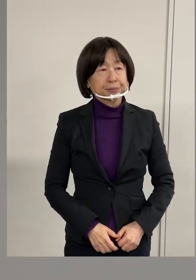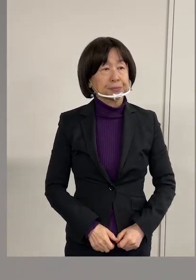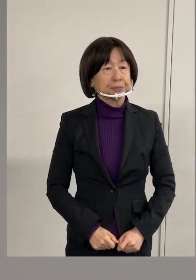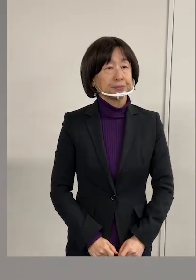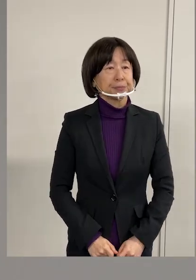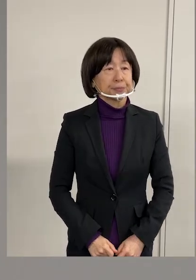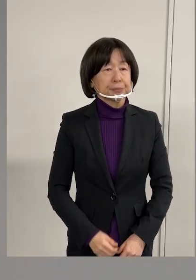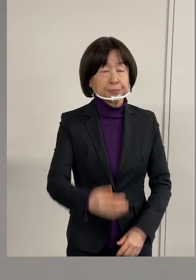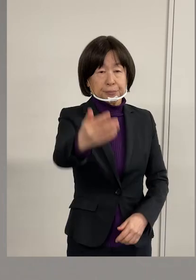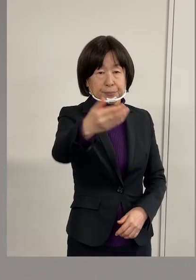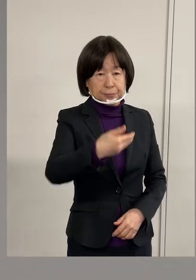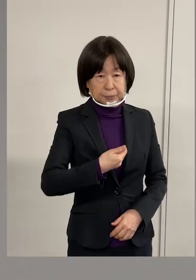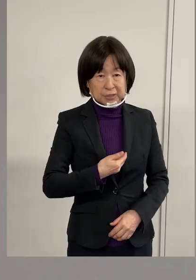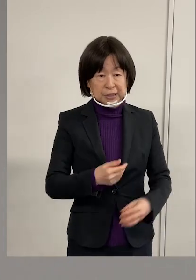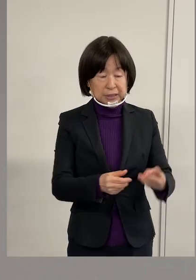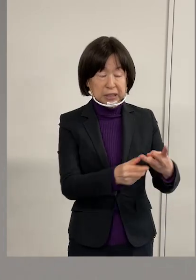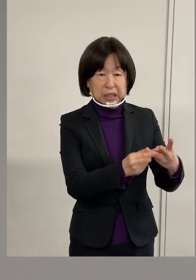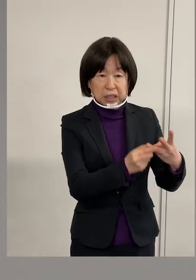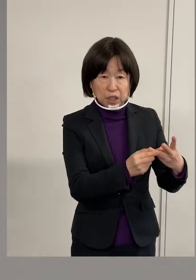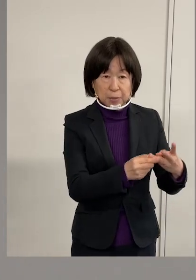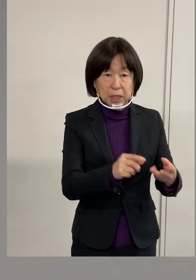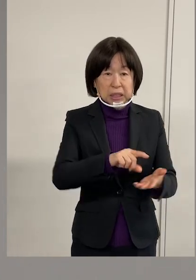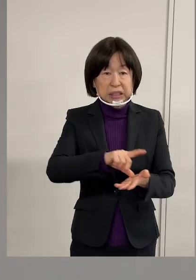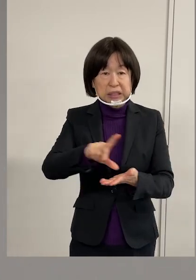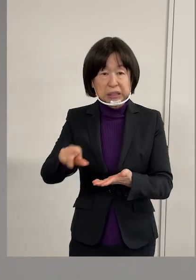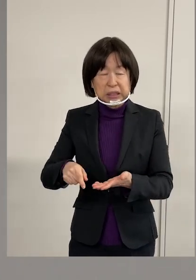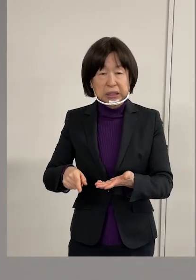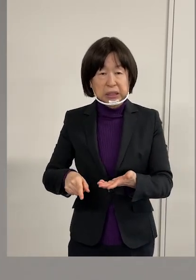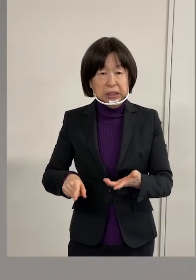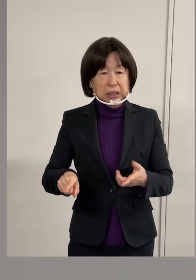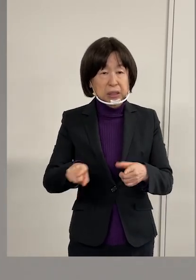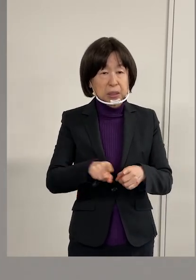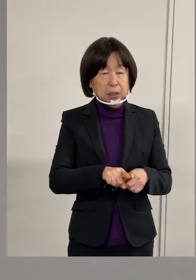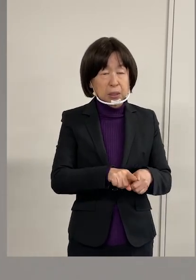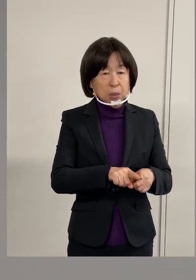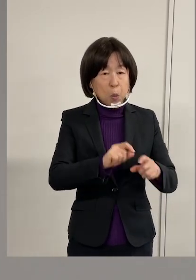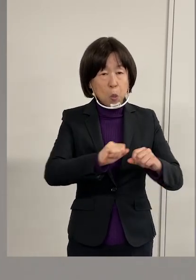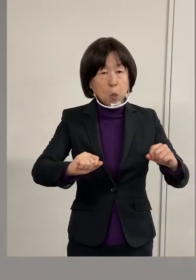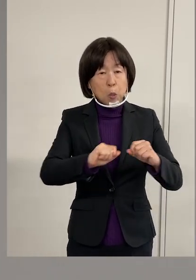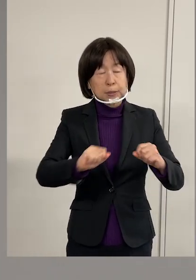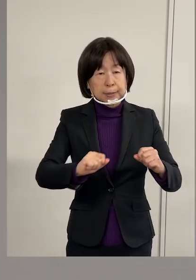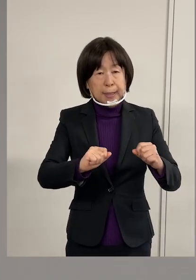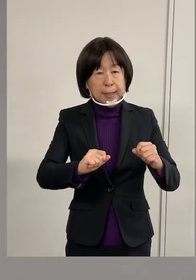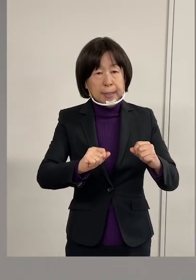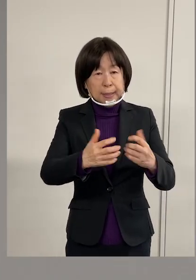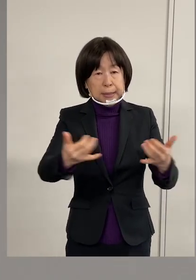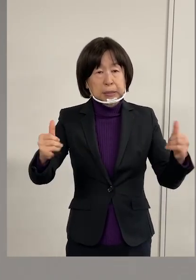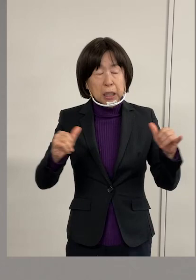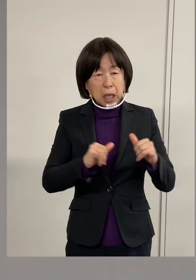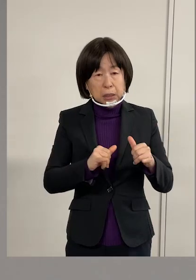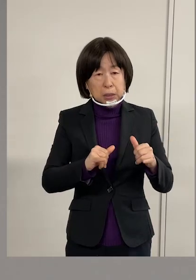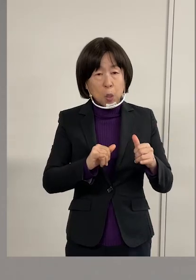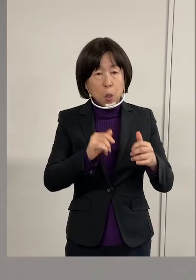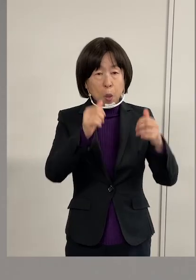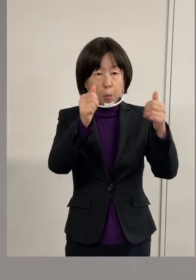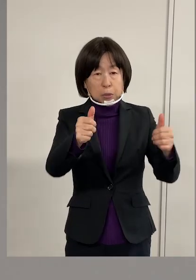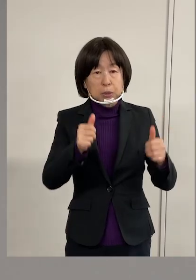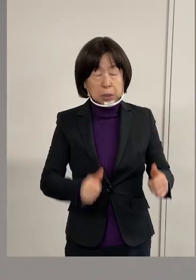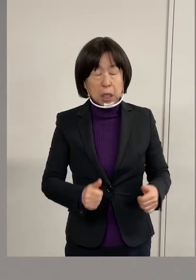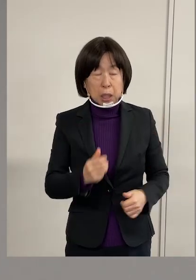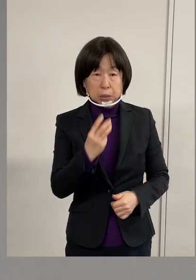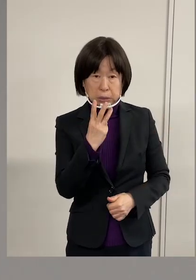3点目です。先日、地域共生社会を PR するポスター2つが、まあ、選ばれまして、市の方